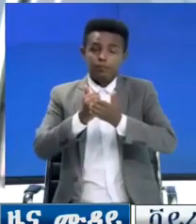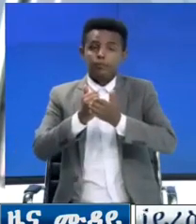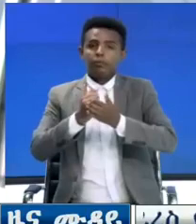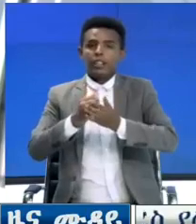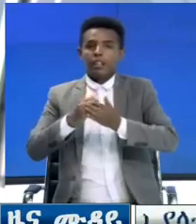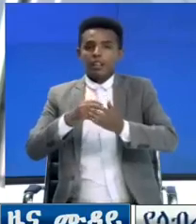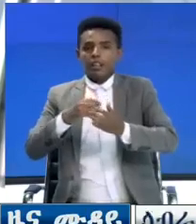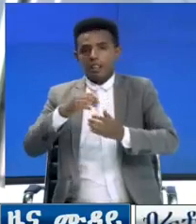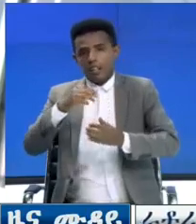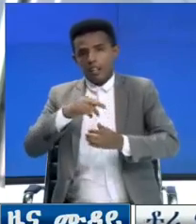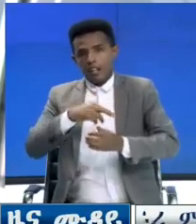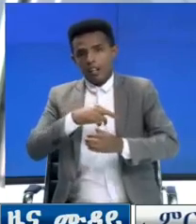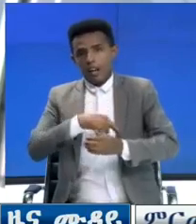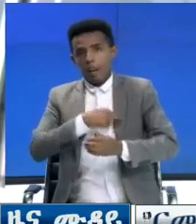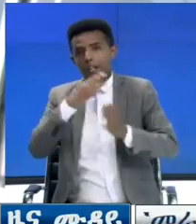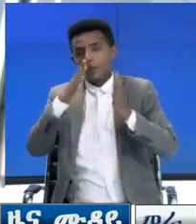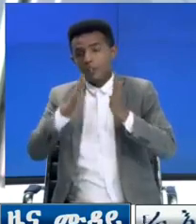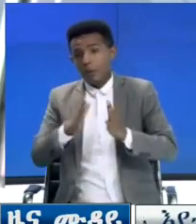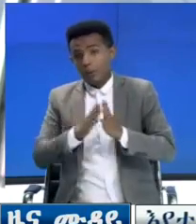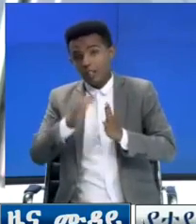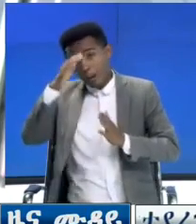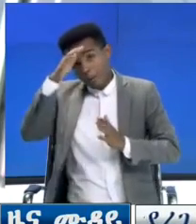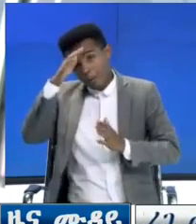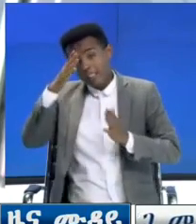ሃይማኖታዊና አባታዊ ወገናዊ